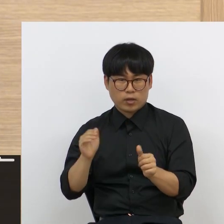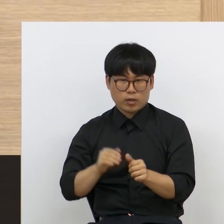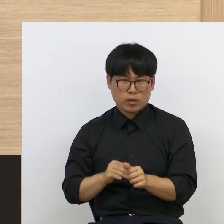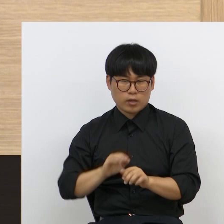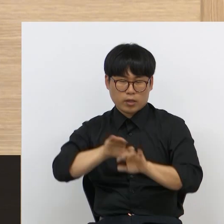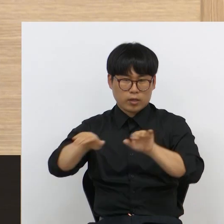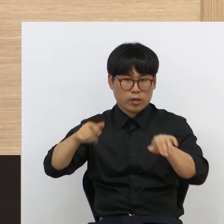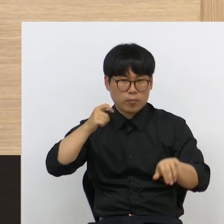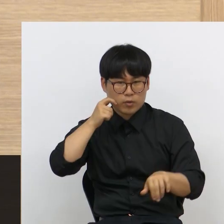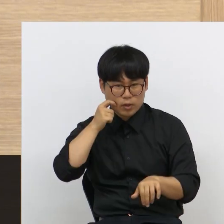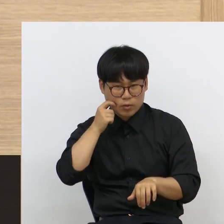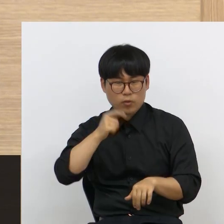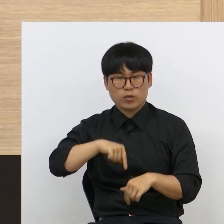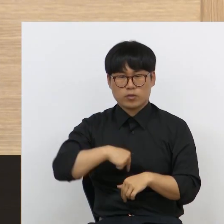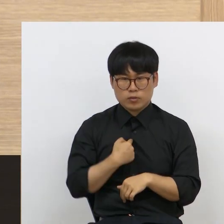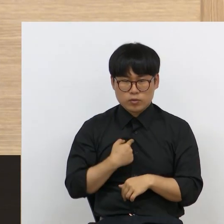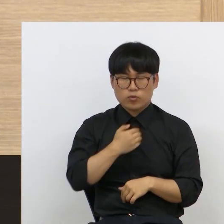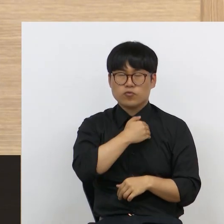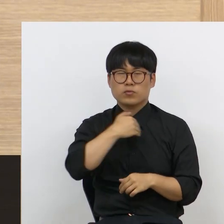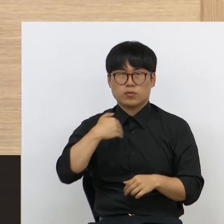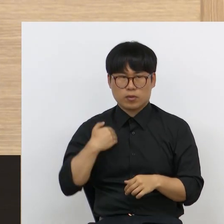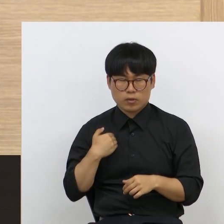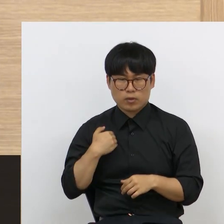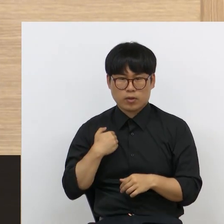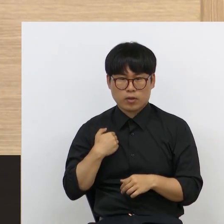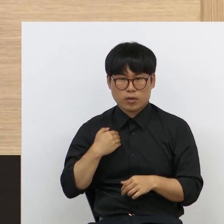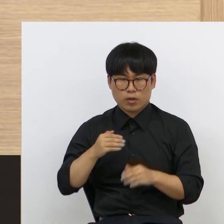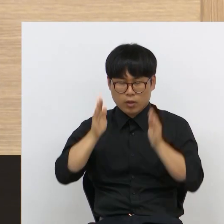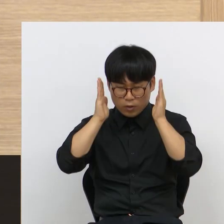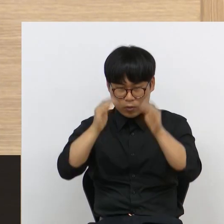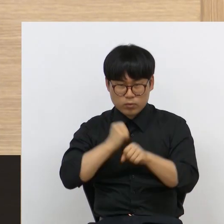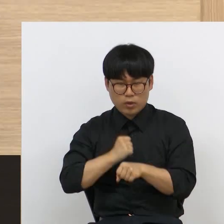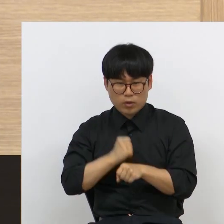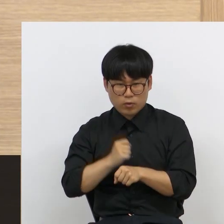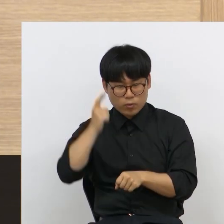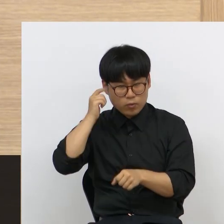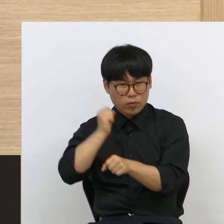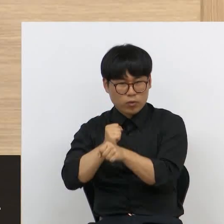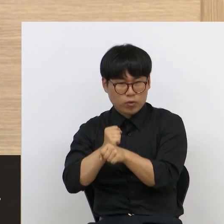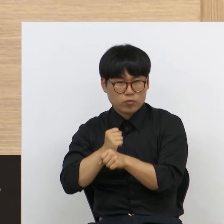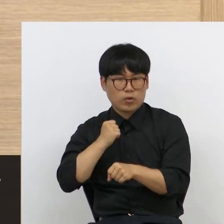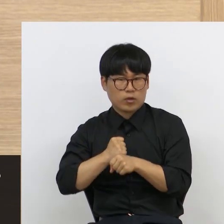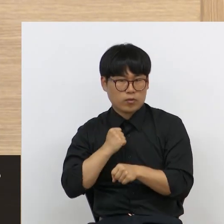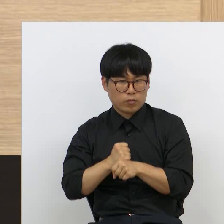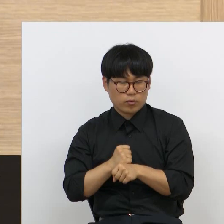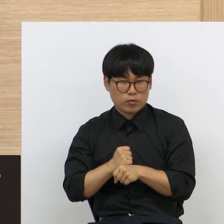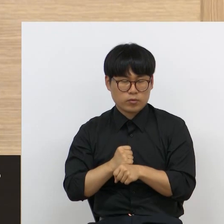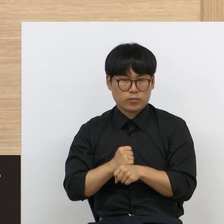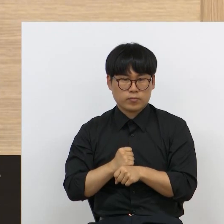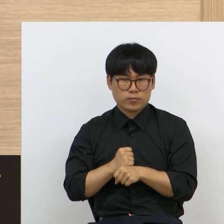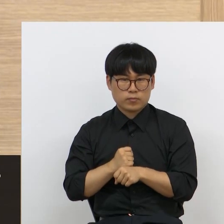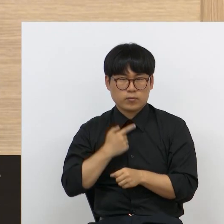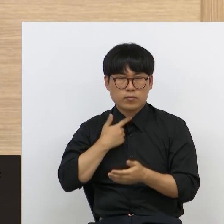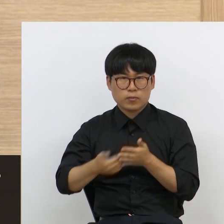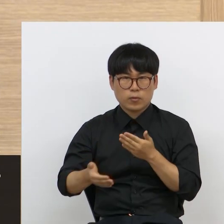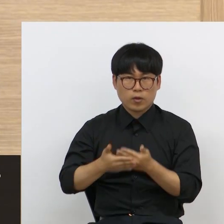충분히 환자 보호자분들이 공부도 하고 연구도 하고 여러 다른 분들의